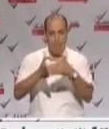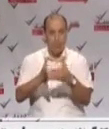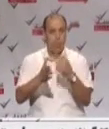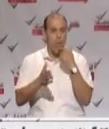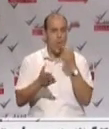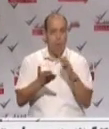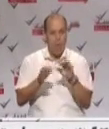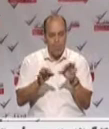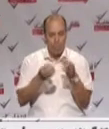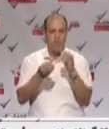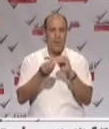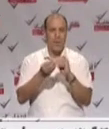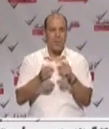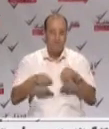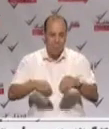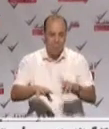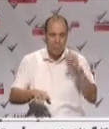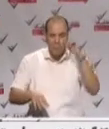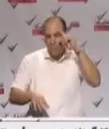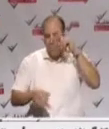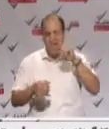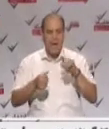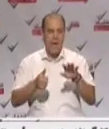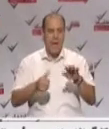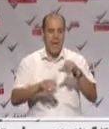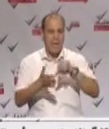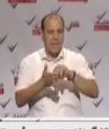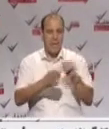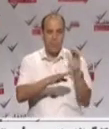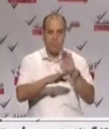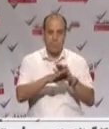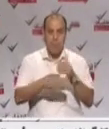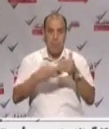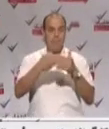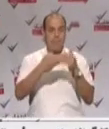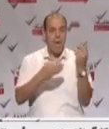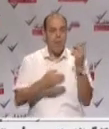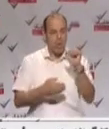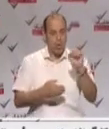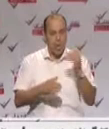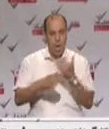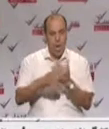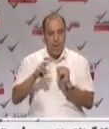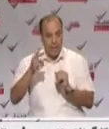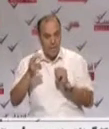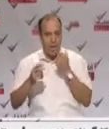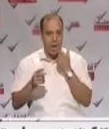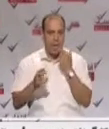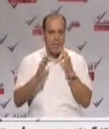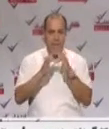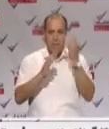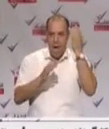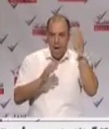الأندلس وحل مشكلة الانتصاب الفوضوي بأريانا المدينة. سوف ندافع عن بناء وإنشاء معهد ثانوي ومدرسة إعدادية ودار